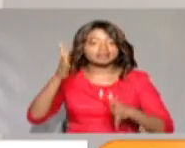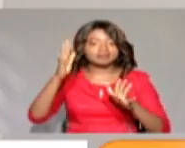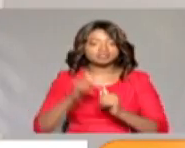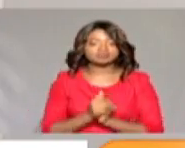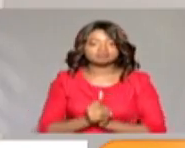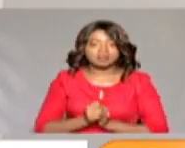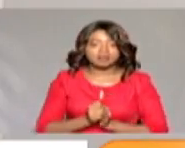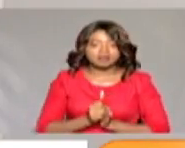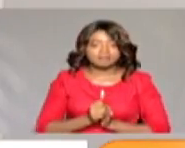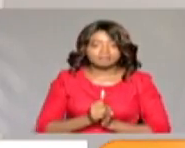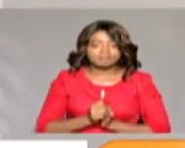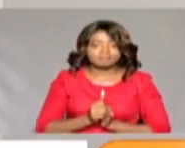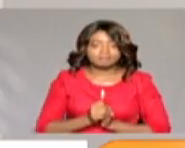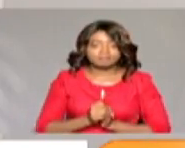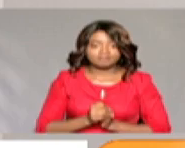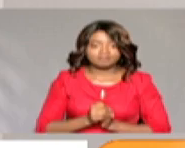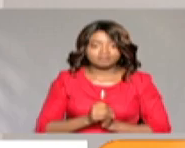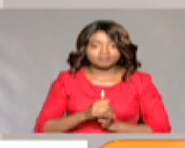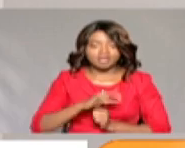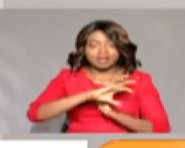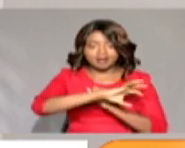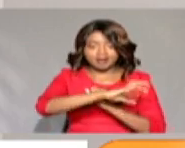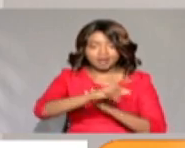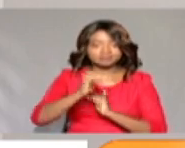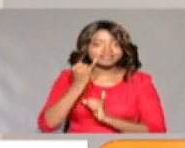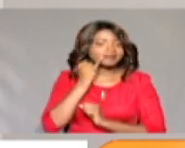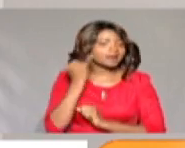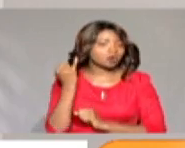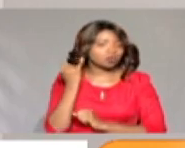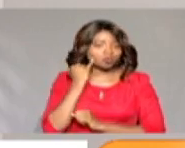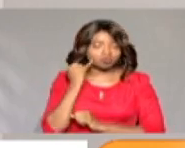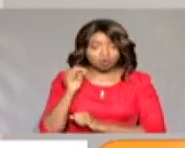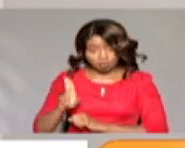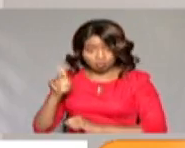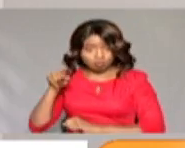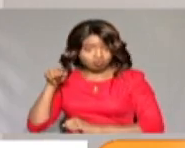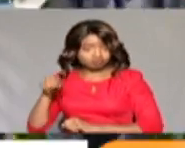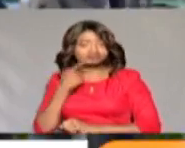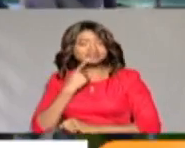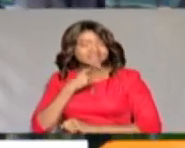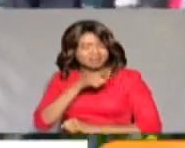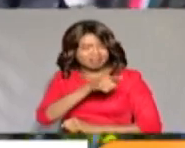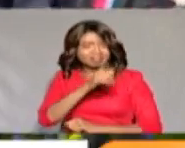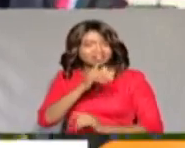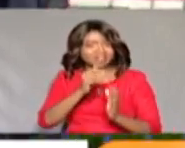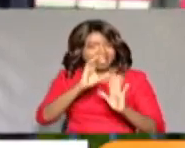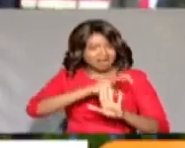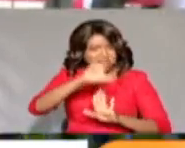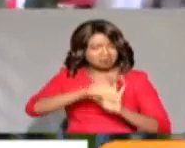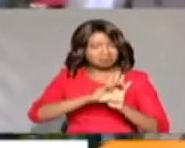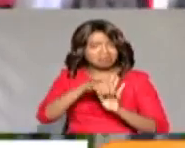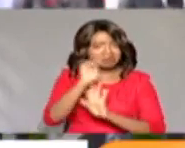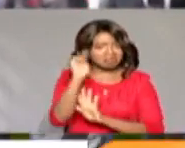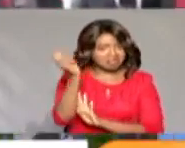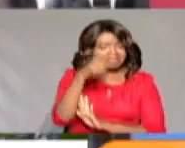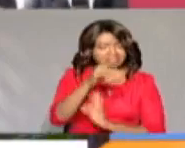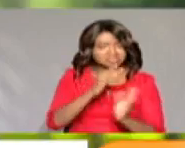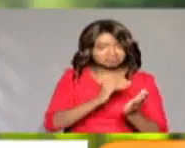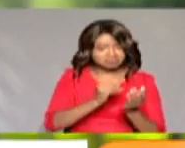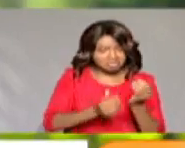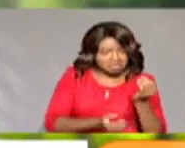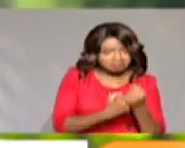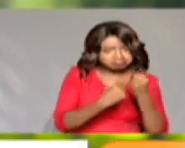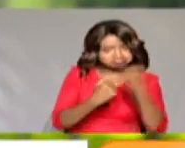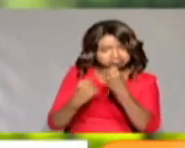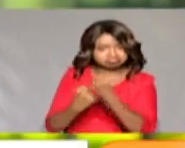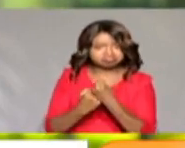mafunzo ya kijeshi huko Lanet katika kaunti ya Nakuru. Kulingana na rais, mtaala wa mafunzo ya kijeshi nchini Kenya umebuniwa kutumika